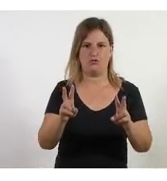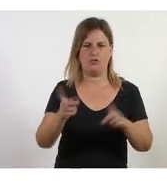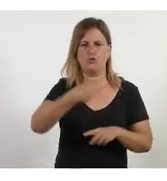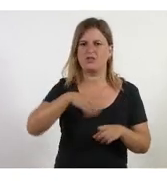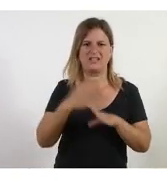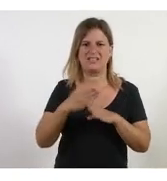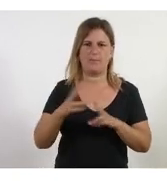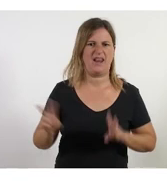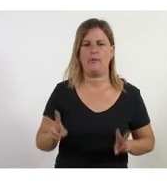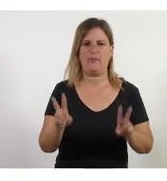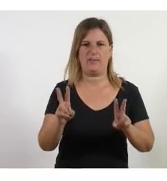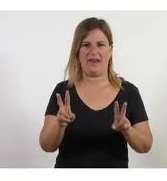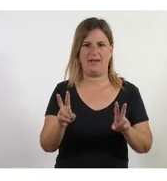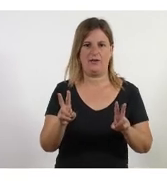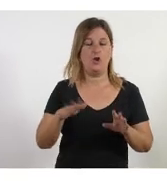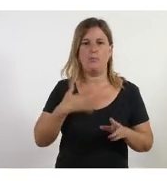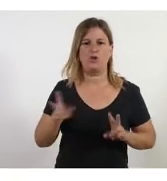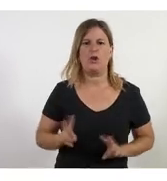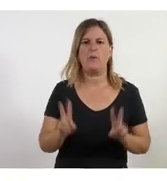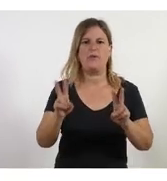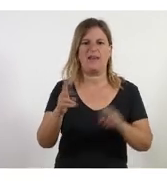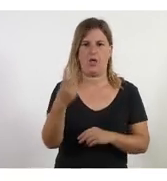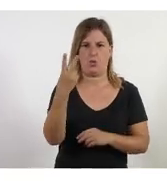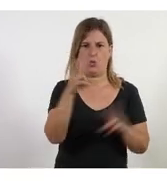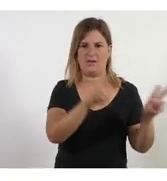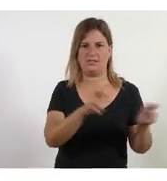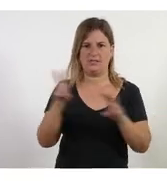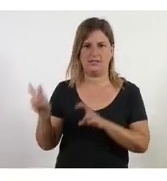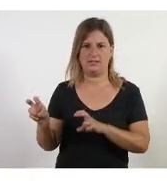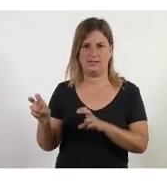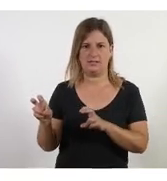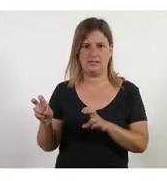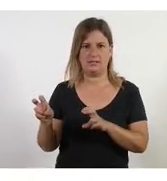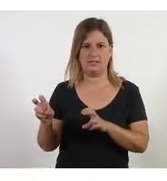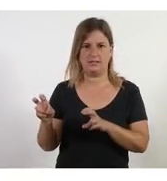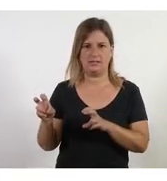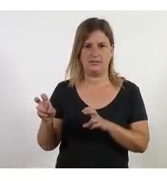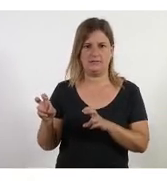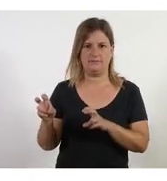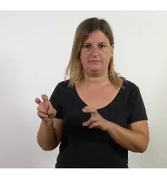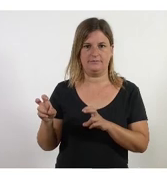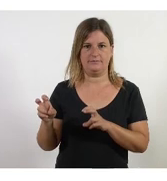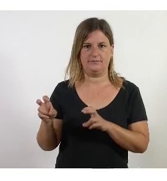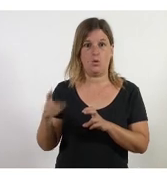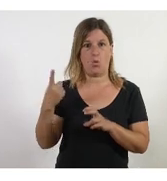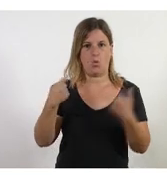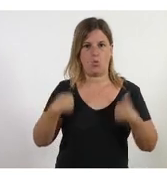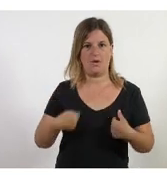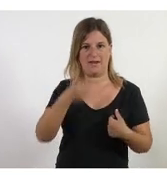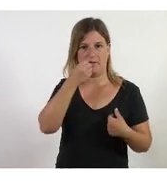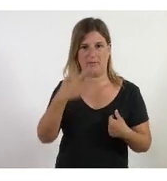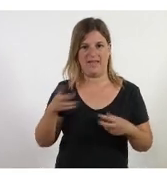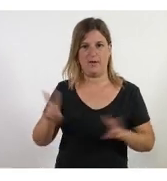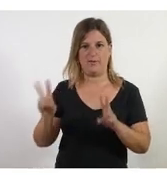vibrant i podem vibrar de dues maneres. D'una manera que ens fa sentir bé, que és la